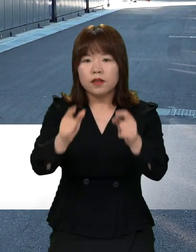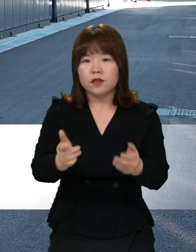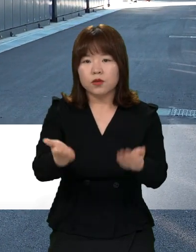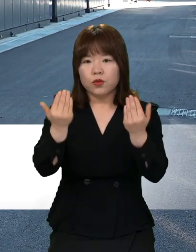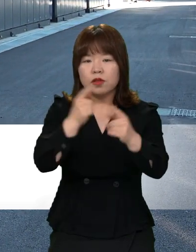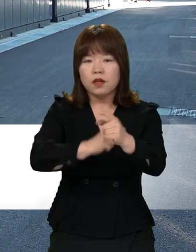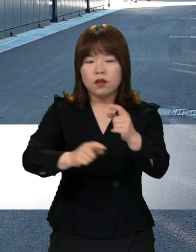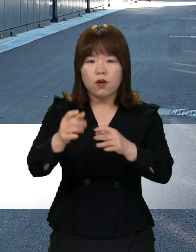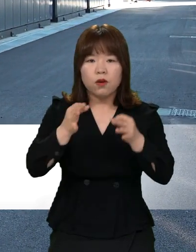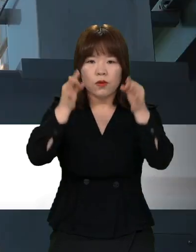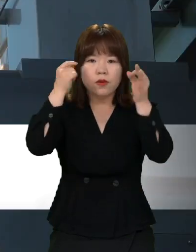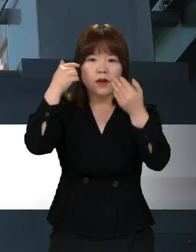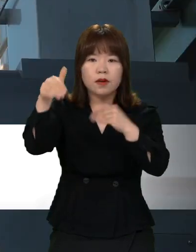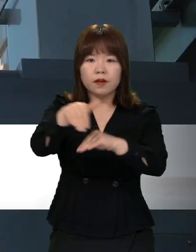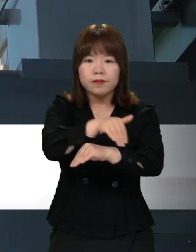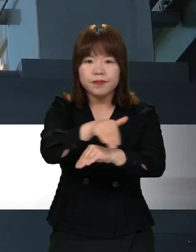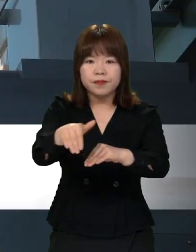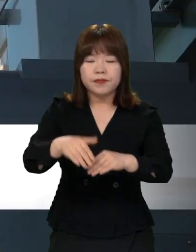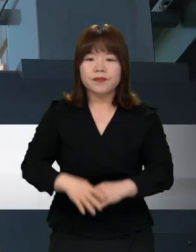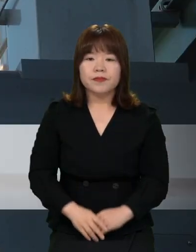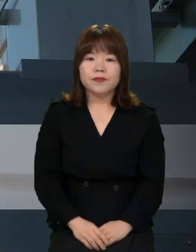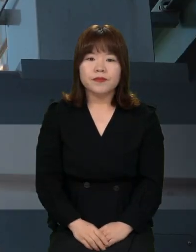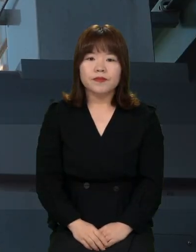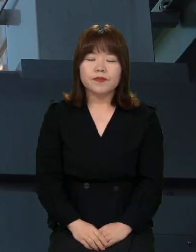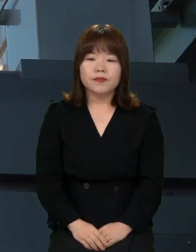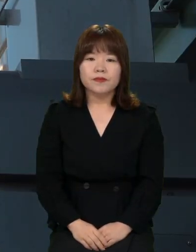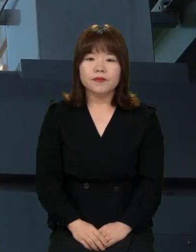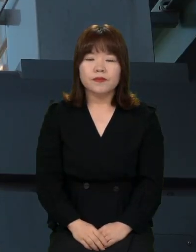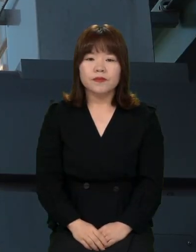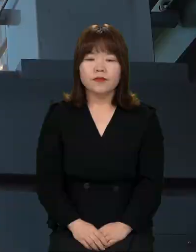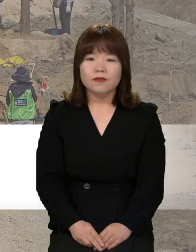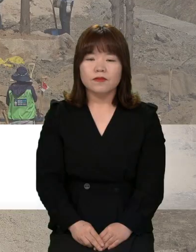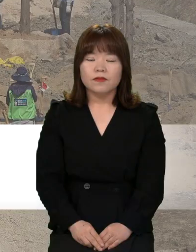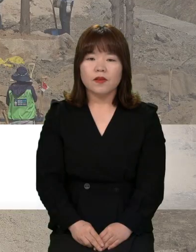수소 특화단지 유치에 더욱 속도를 낼 전망입니다.